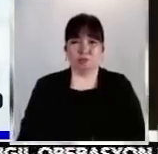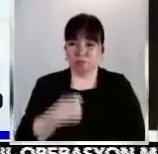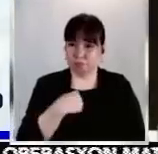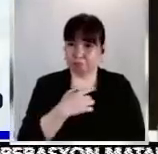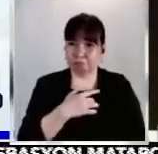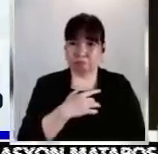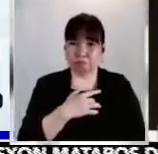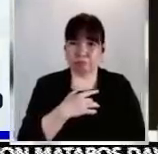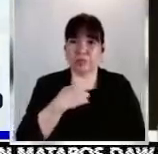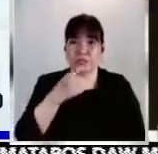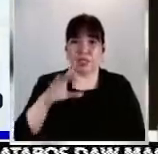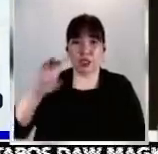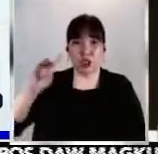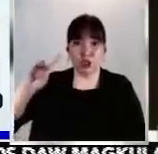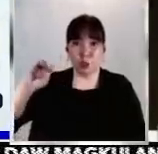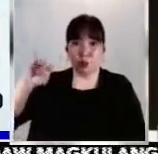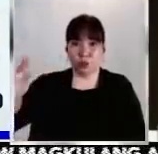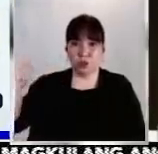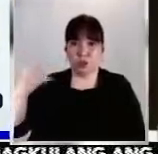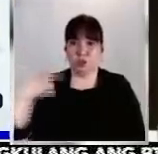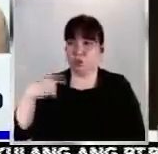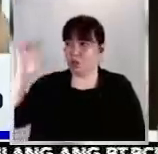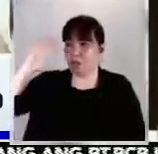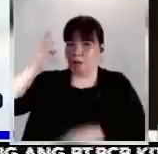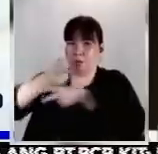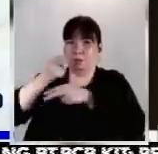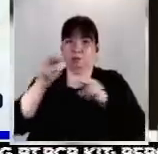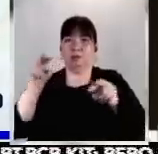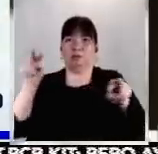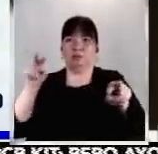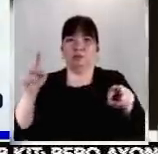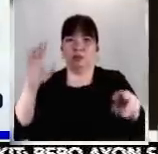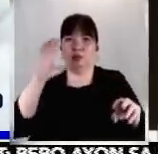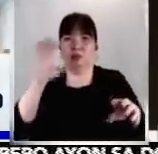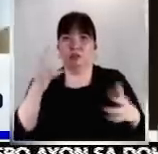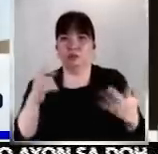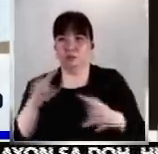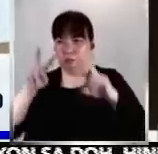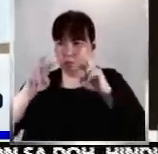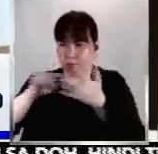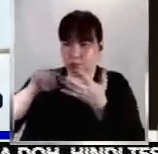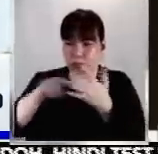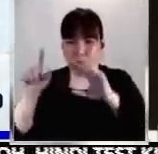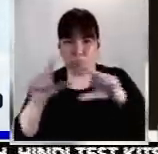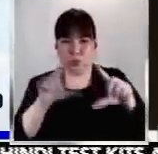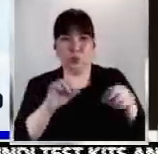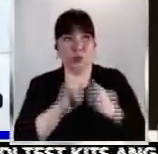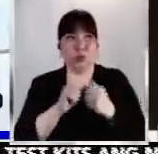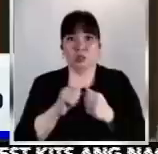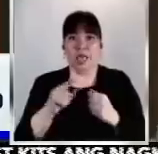Department of Justice just to assign fiscal so that they can conduct the summary investigation. Summary ang inquest